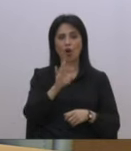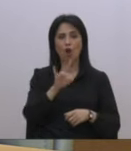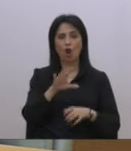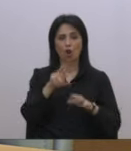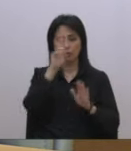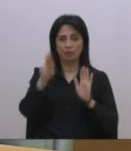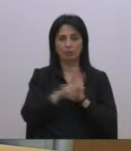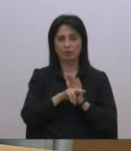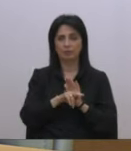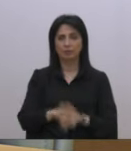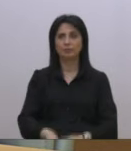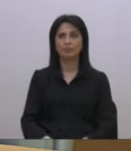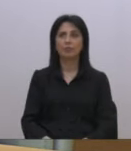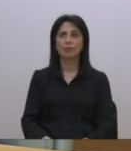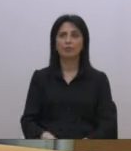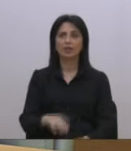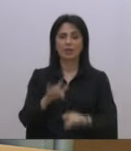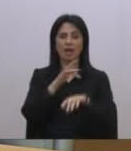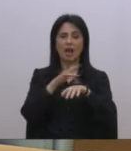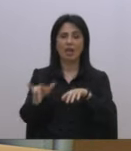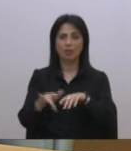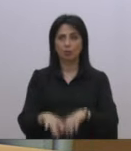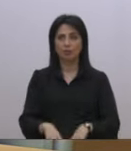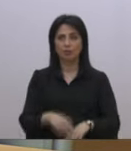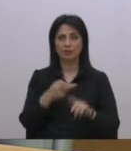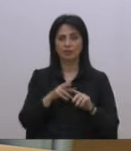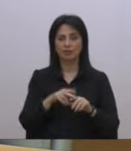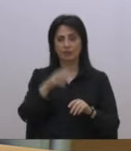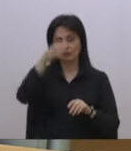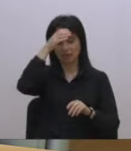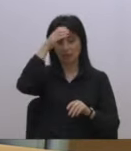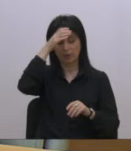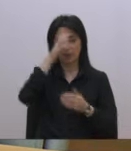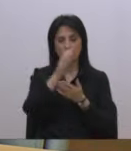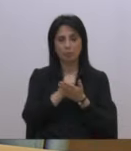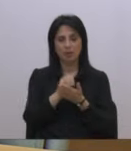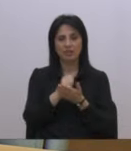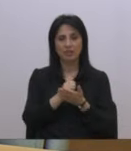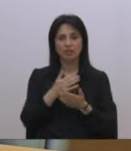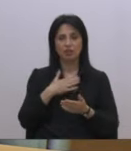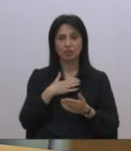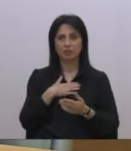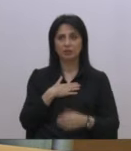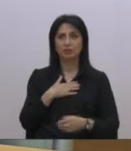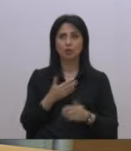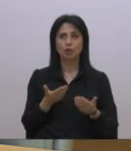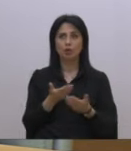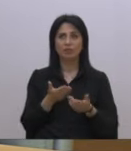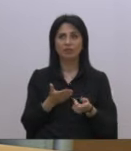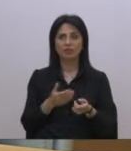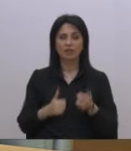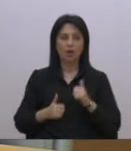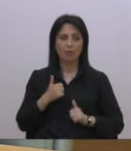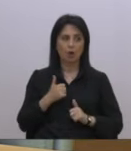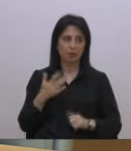ეს წარმოუდგენია. გაანადგურეს ის სამეცნიერო პოტენციალი, რომლითაც